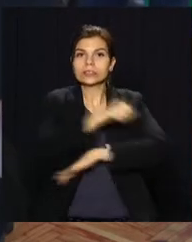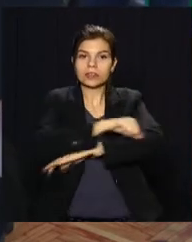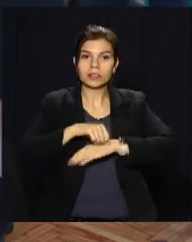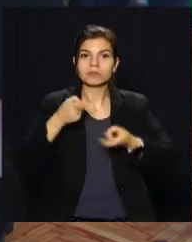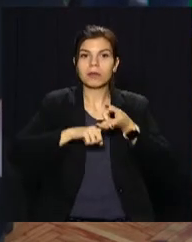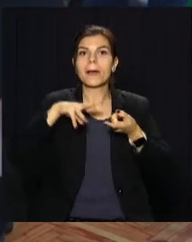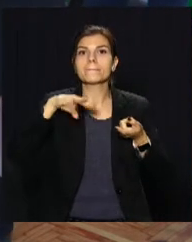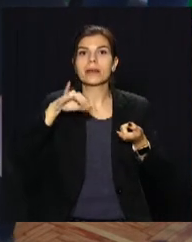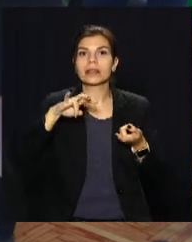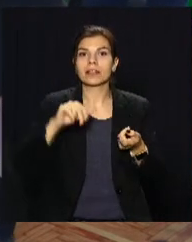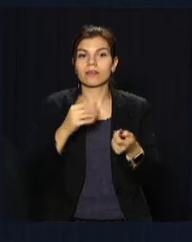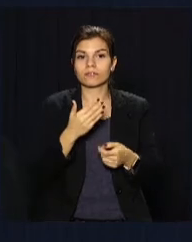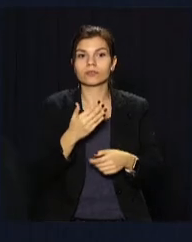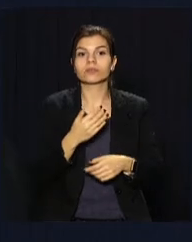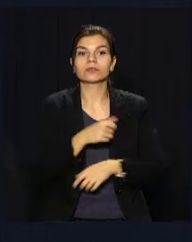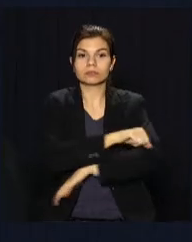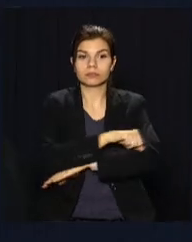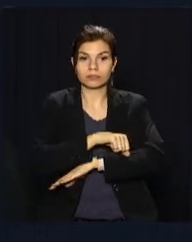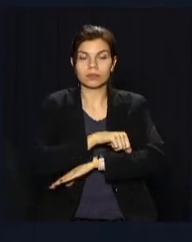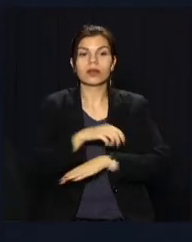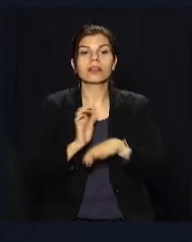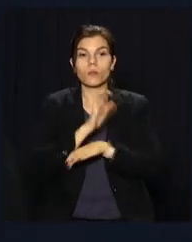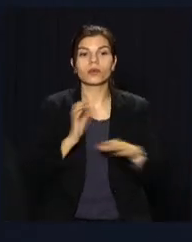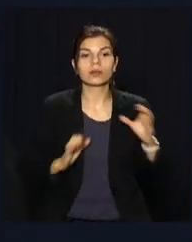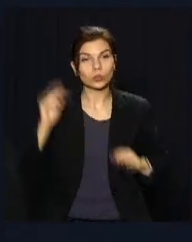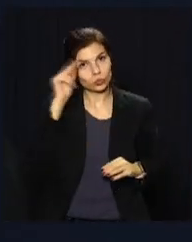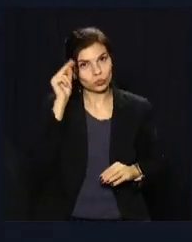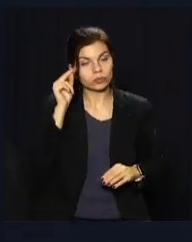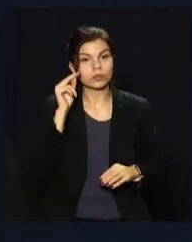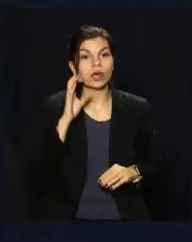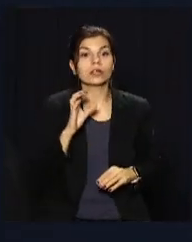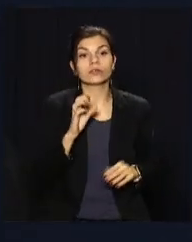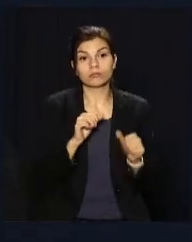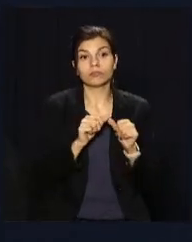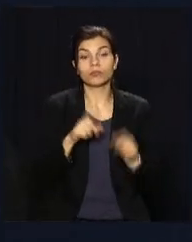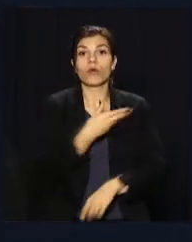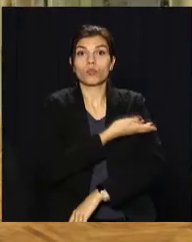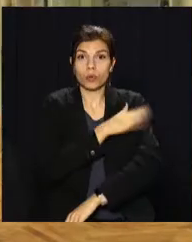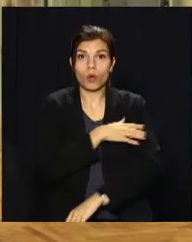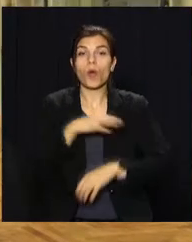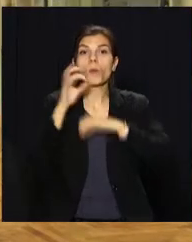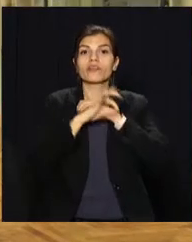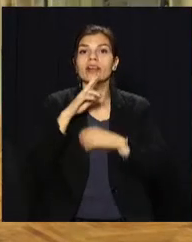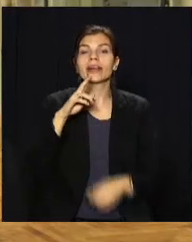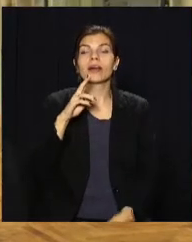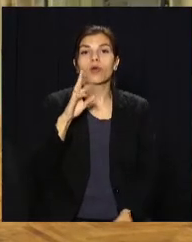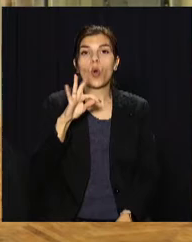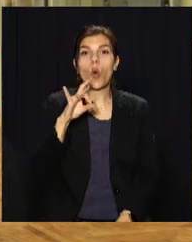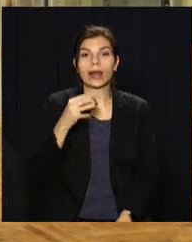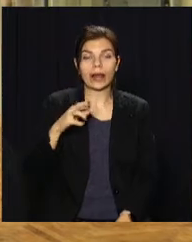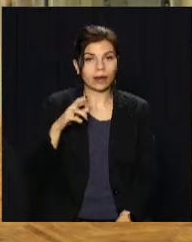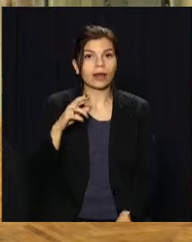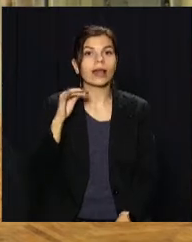митними адміністраціями і відправляє студентів на навчання за кордон. Зокрема, до Польщі, Південної Кореї, Італії. Нині ж